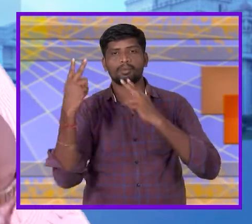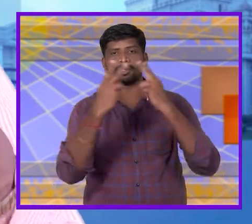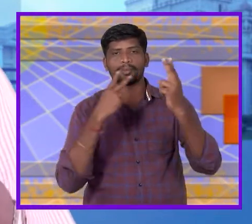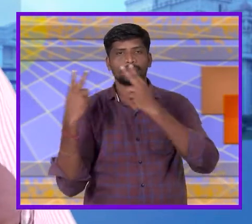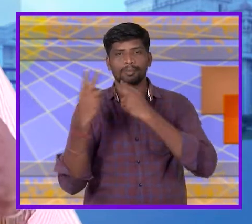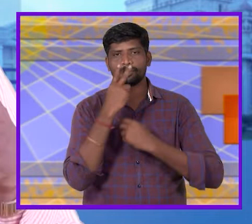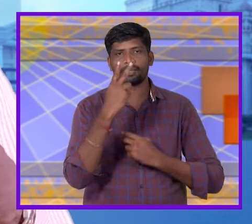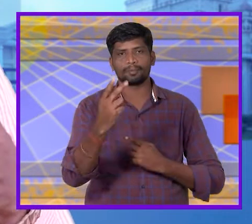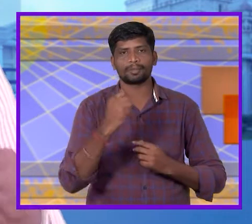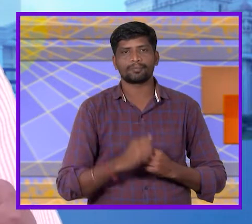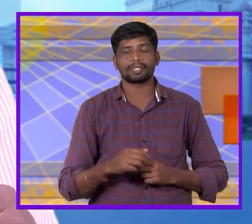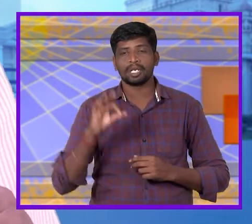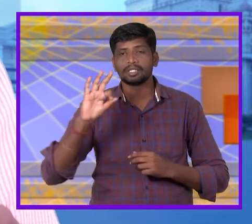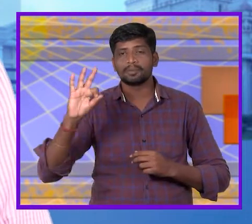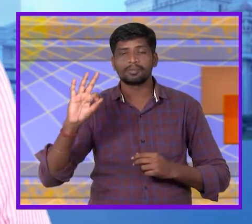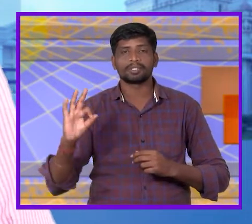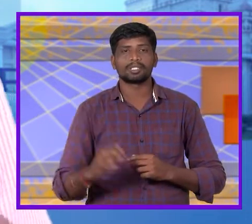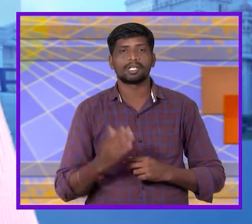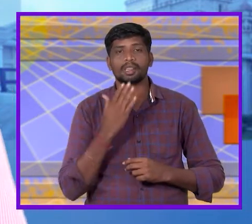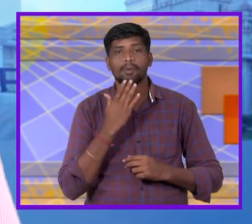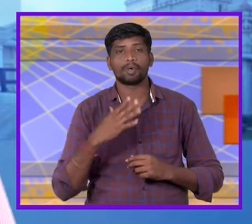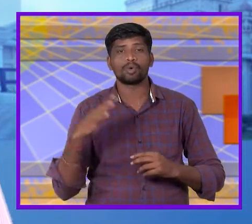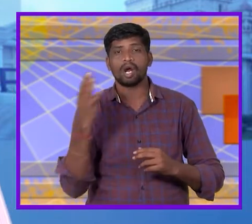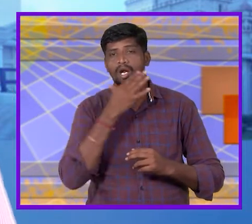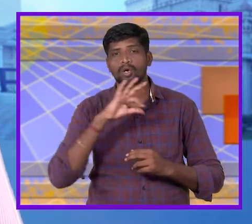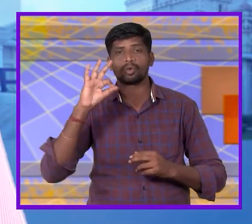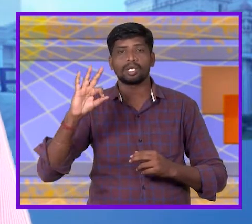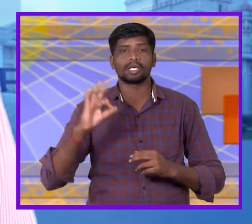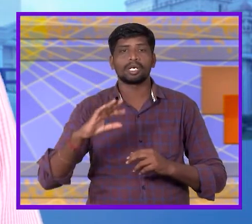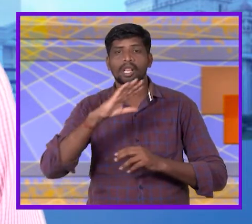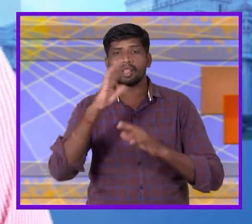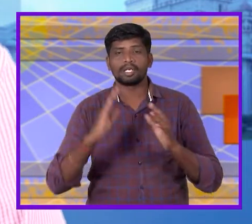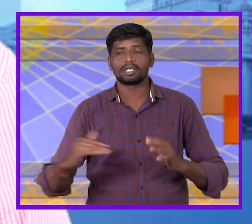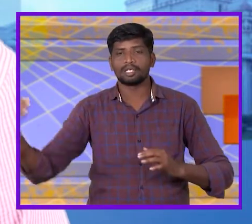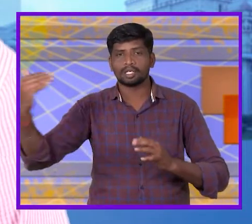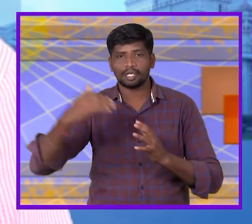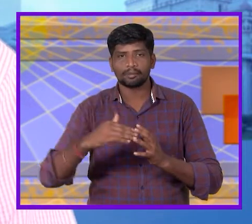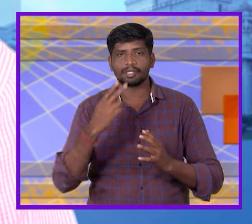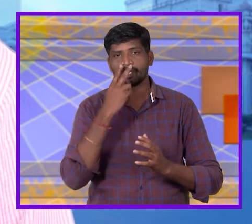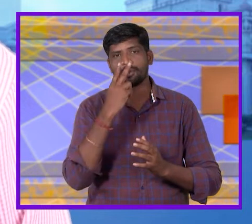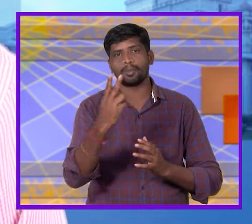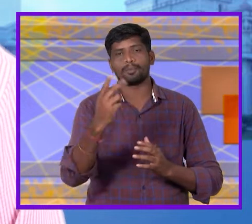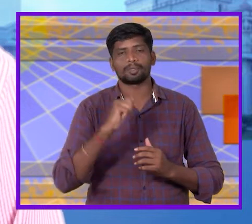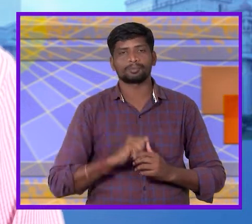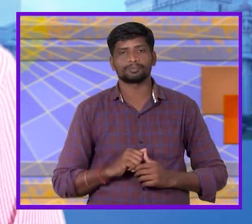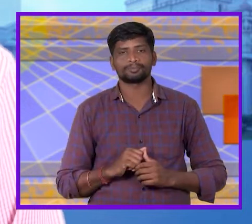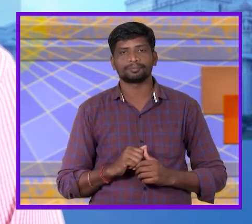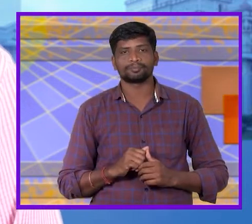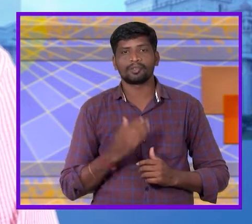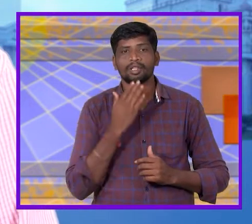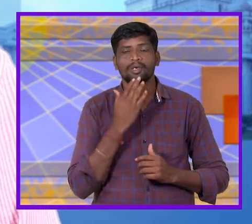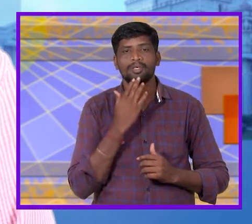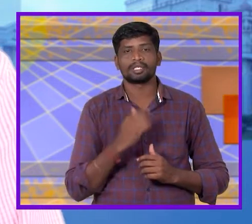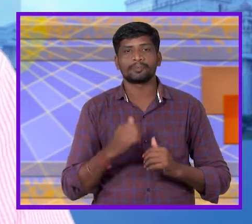அந்த இடத்துல உடைய சிறப்பு அம்சங்கள், தமிழோடு அவைகள் எப்படி தொடர்புடையதாக இருக்கிறது என்பதை நம்ம இன்னைக்கு பார்க்க போகிறோம்.